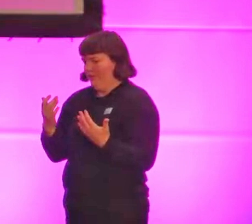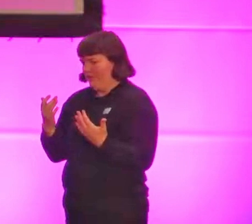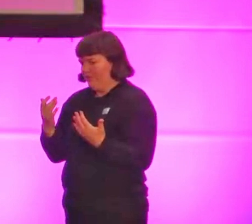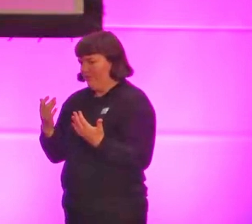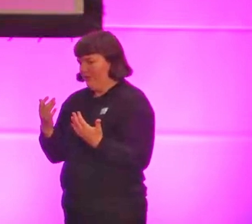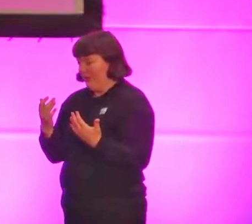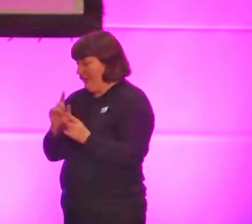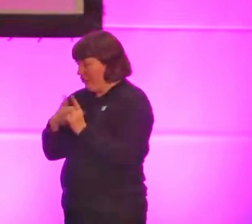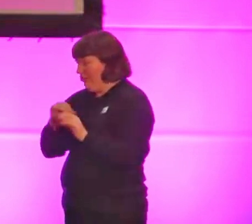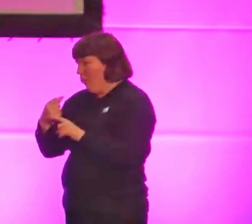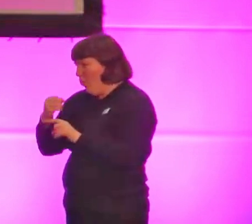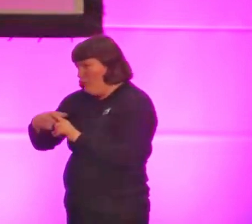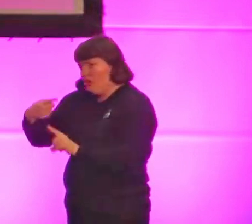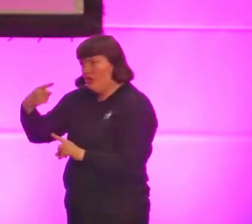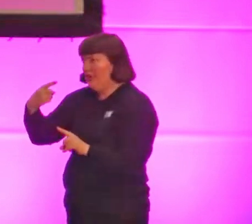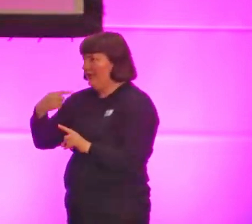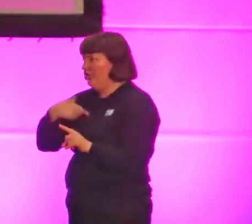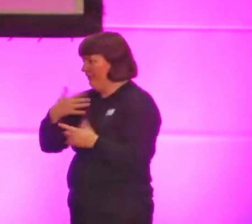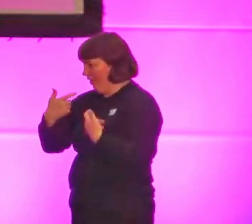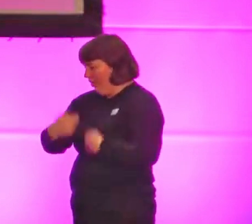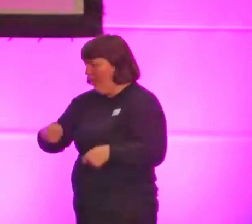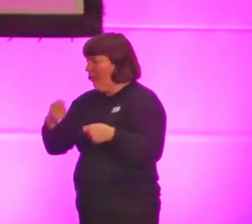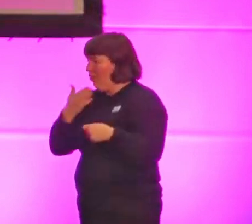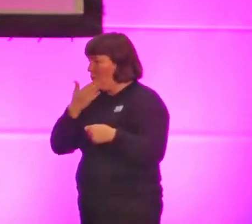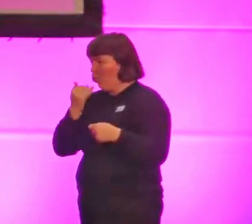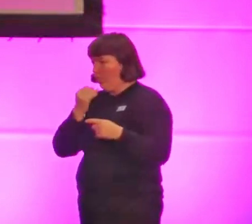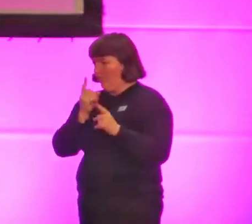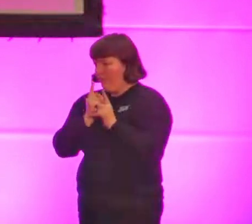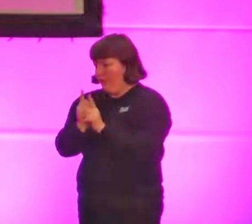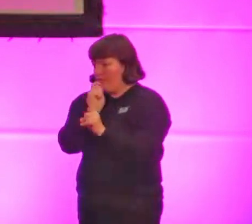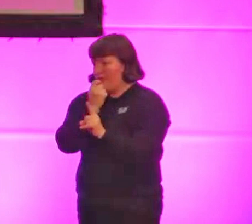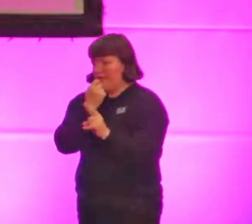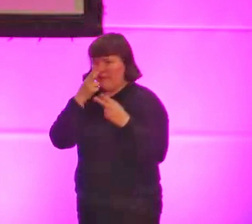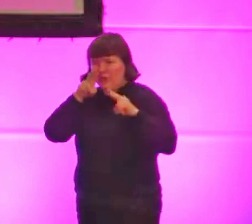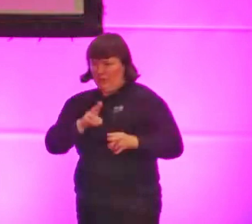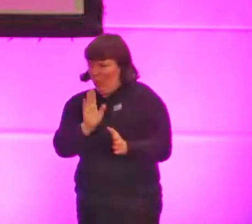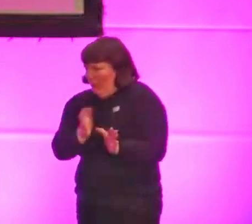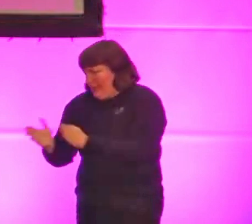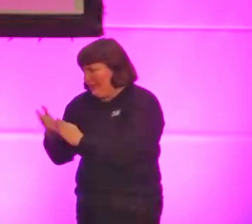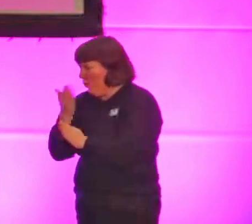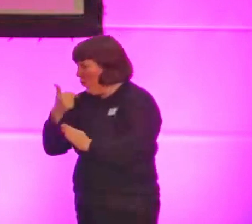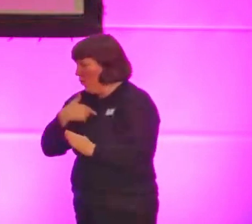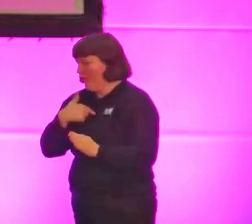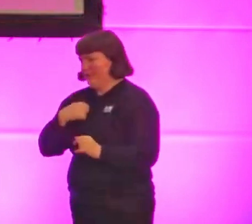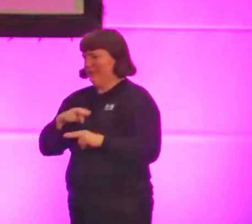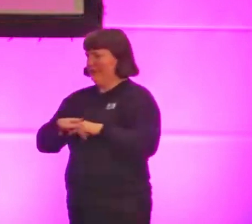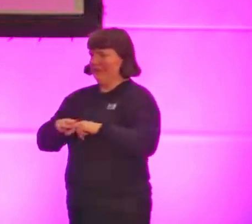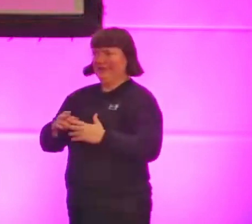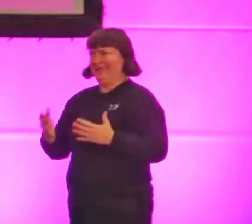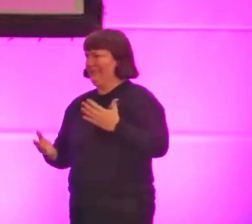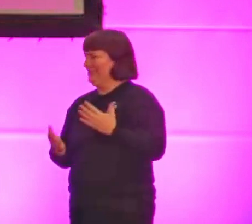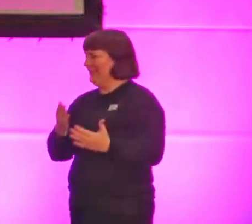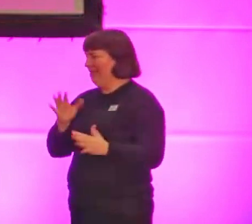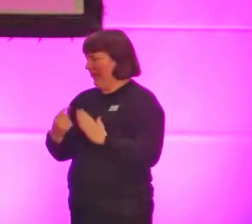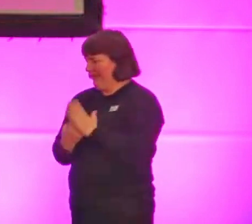var otydlig. Eller har jag gjort något fel med sekretessbedömningen, så att säga? Har jag gjort, är det något